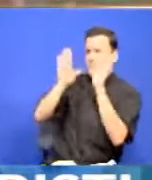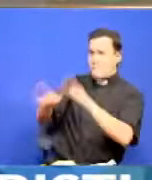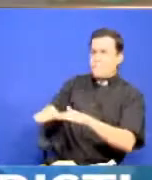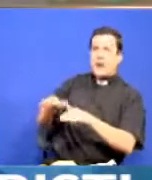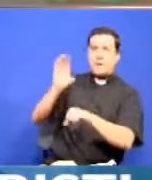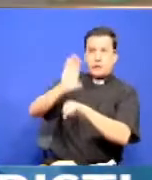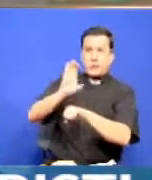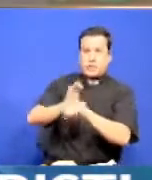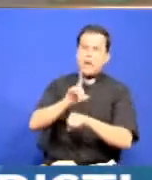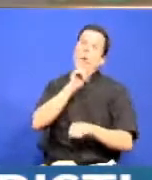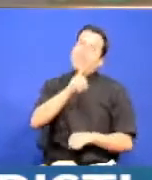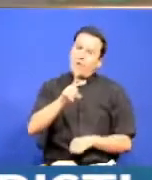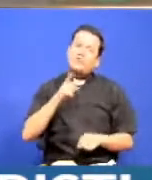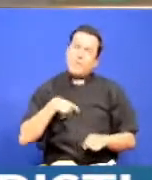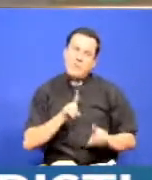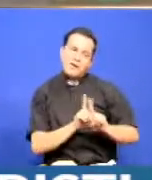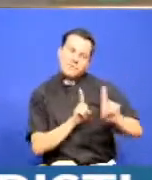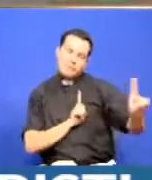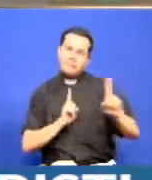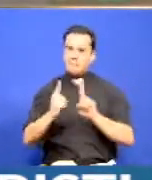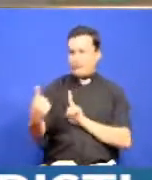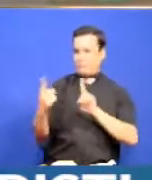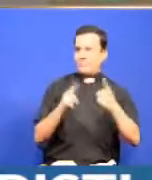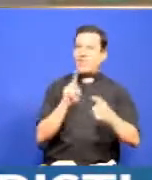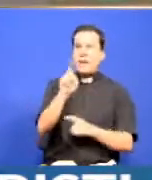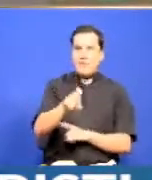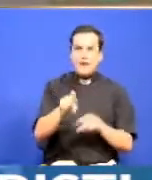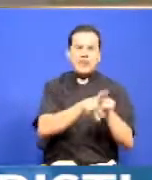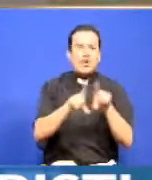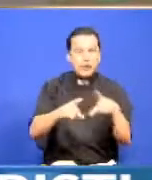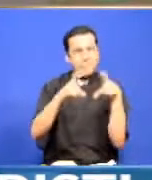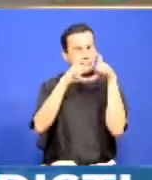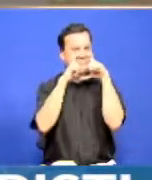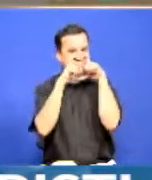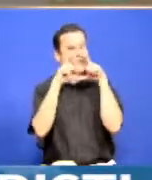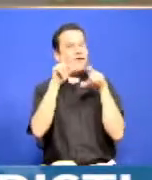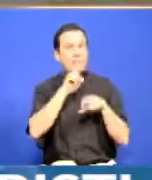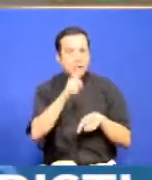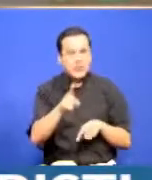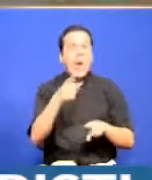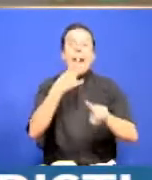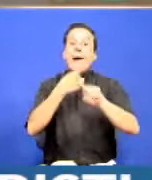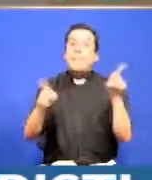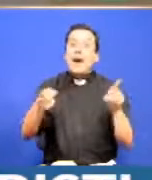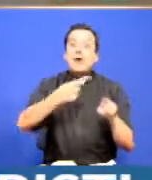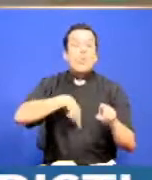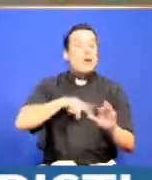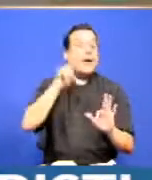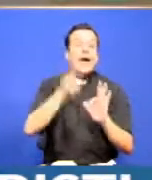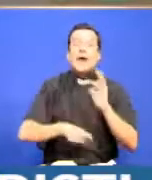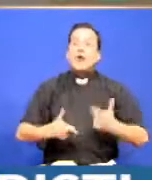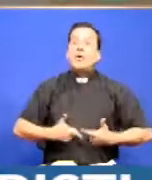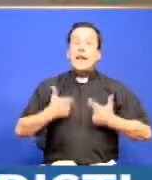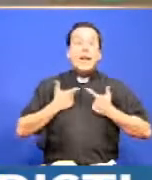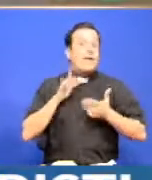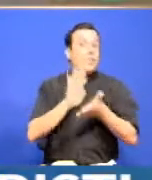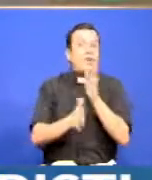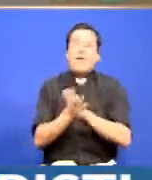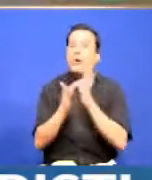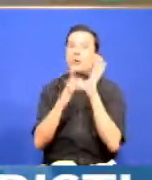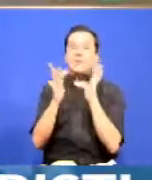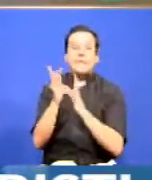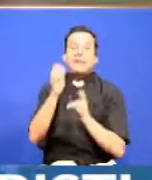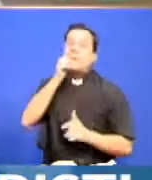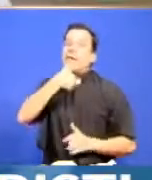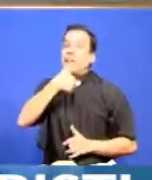sindio? Tunaweka hii kazi hapa, sawa sawa. Lakini hatuwezi kukaa bila Yesu. Yesu, mimi siwezi kukaa bila wewe. Mimi